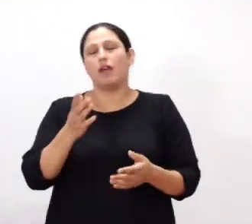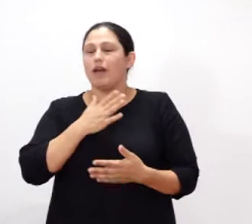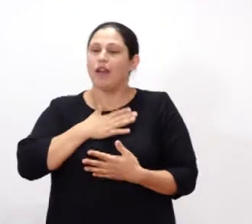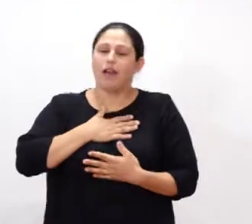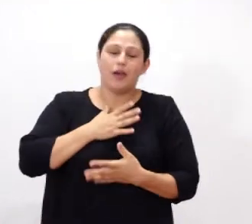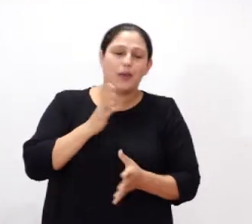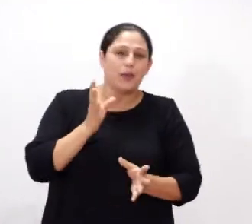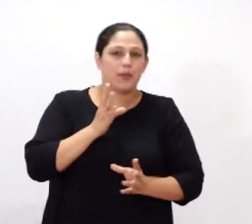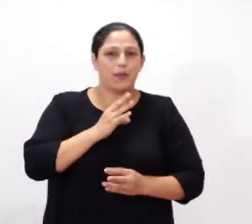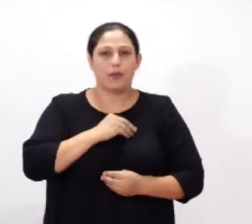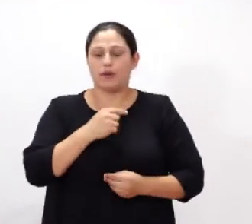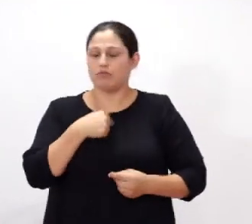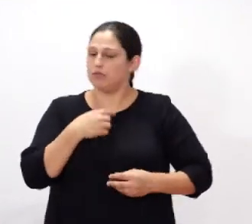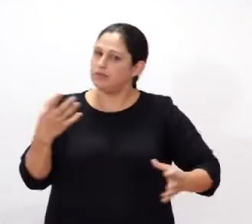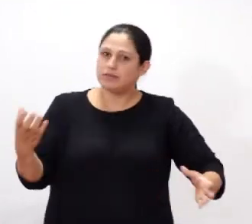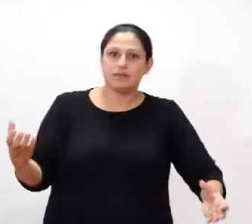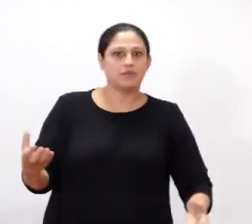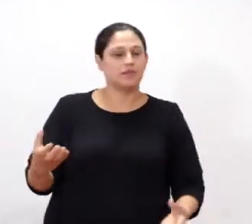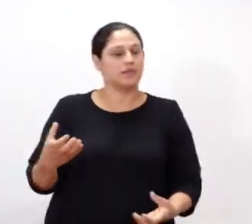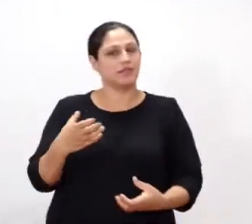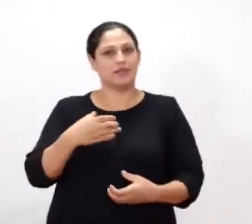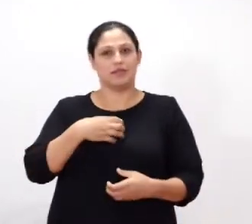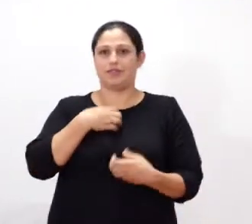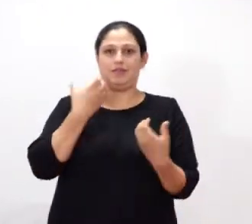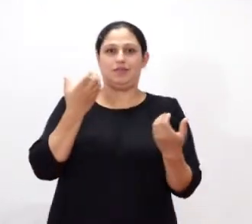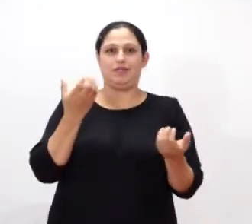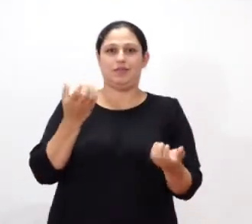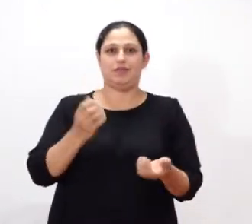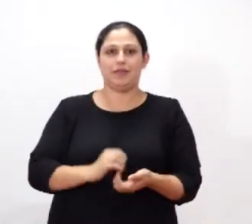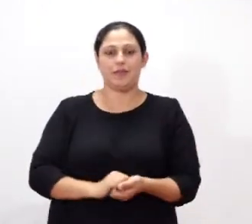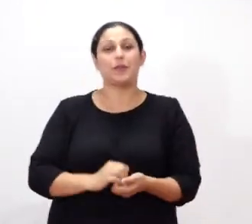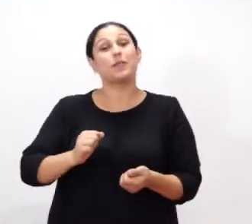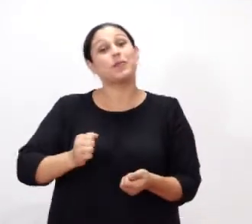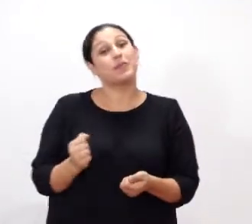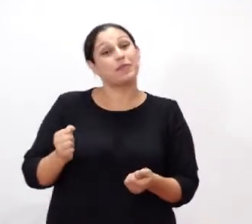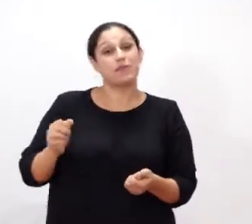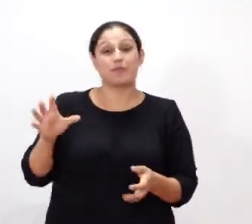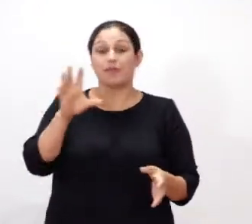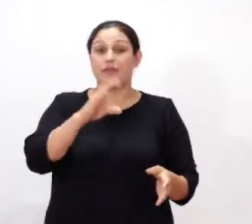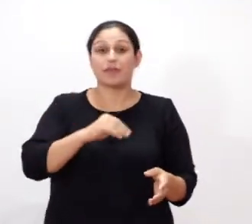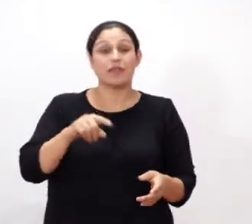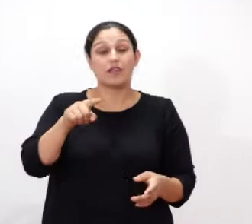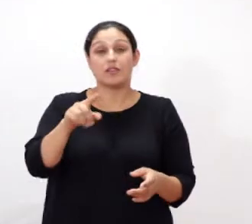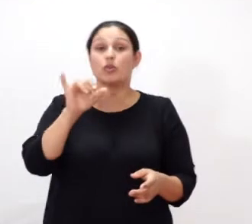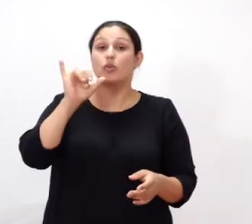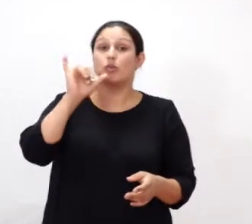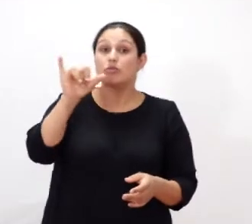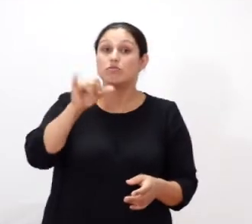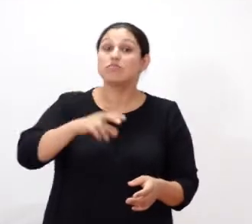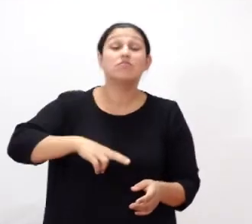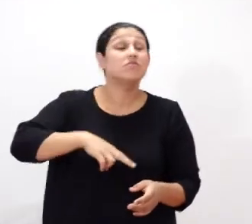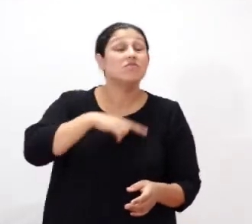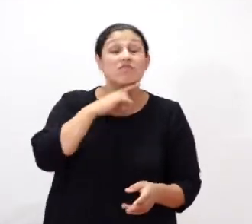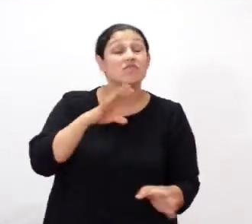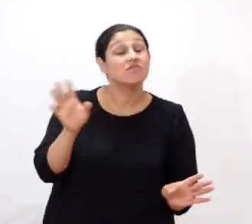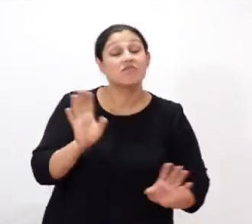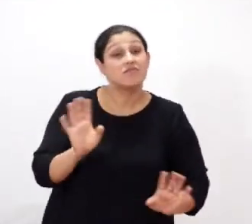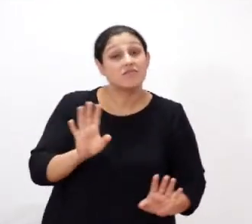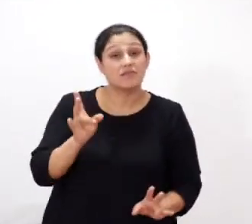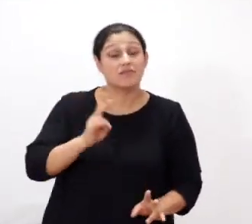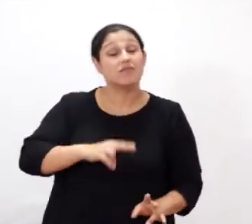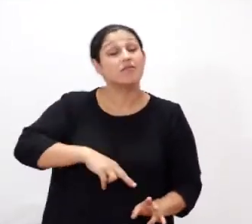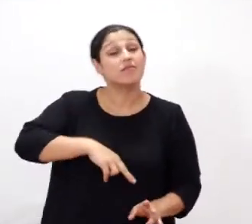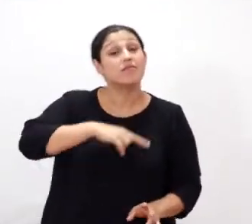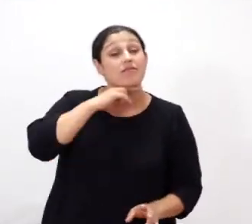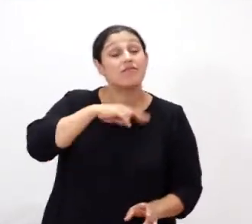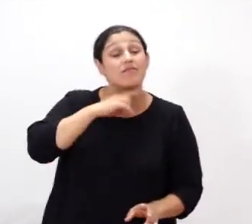خیریته چنان ترسیدم که دوستان شما به این حرف نغز اعتبار ندادید